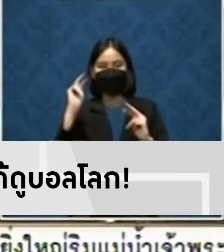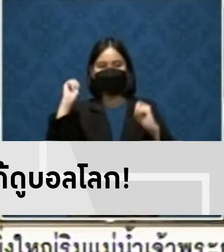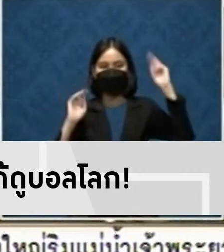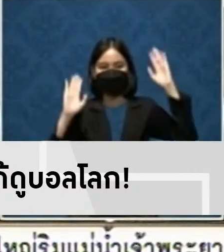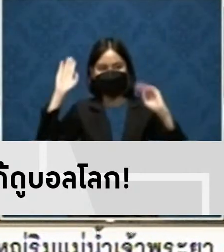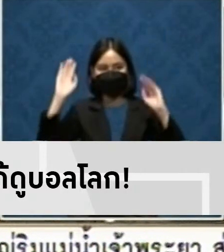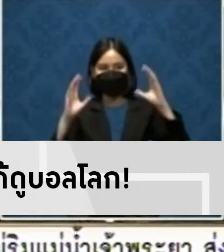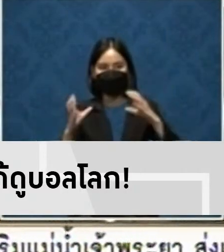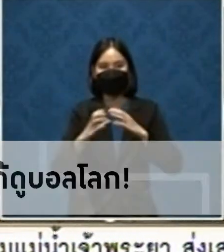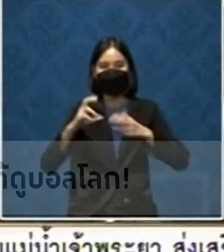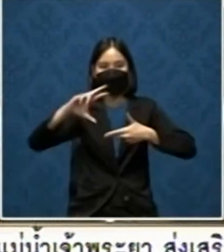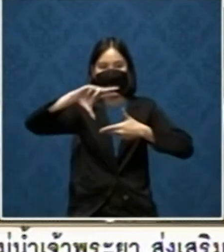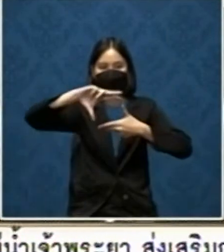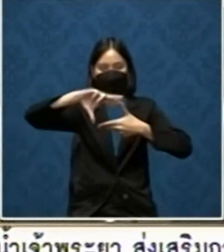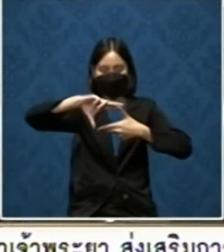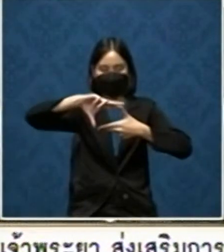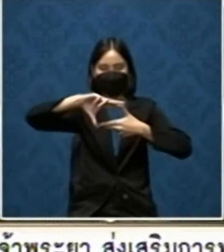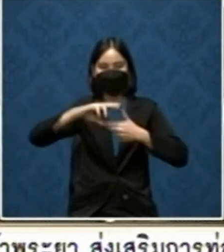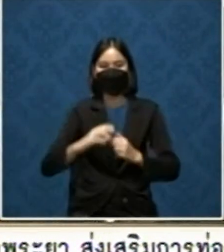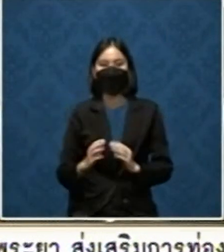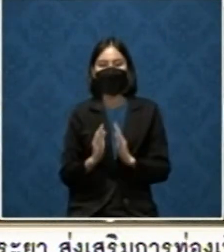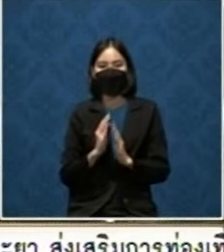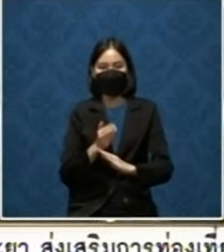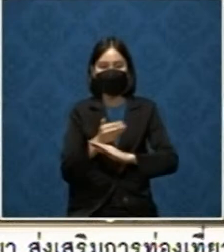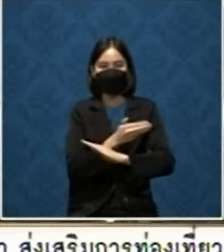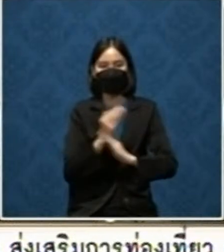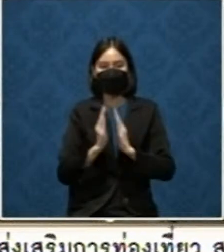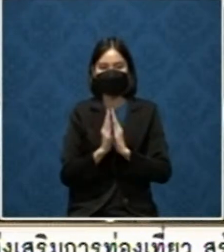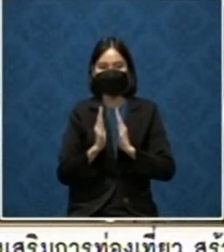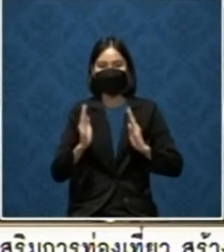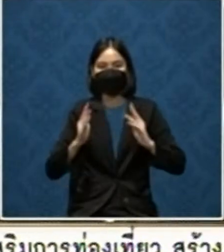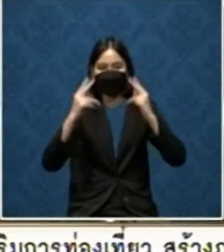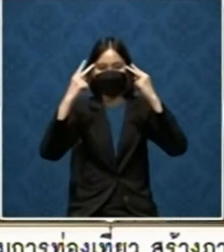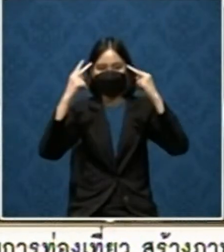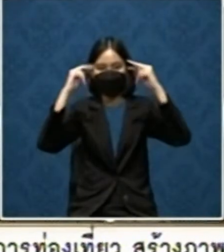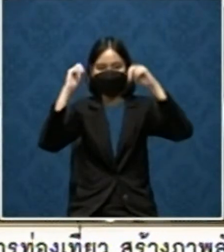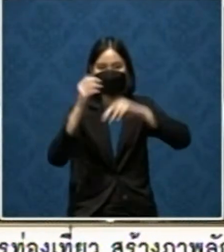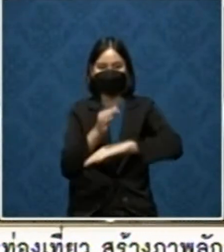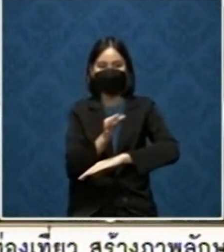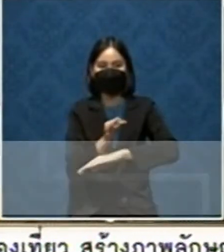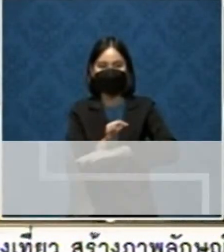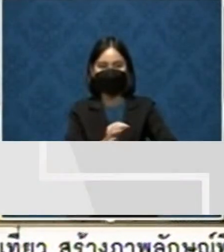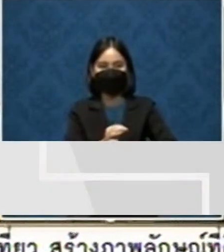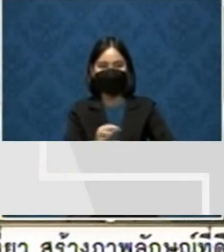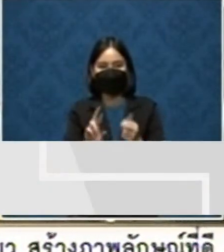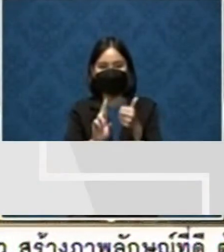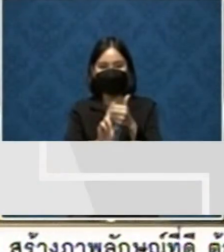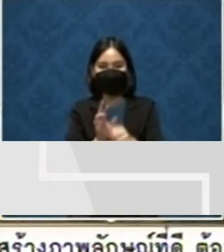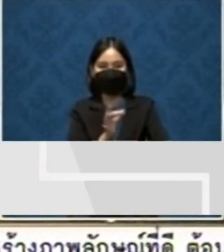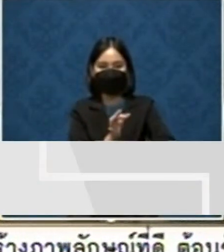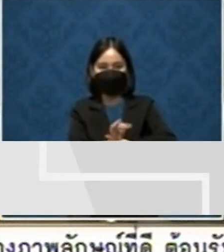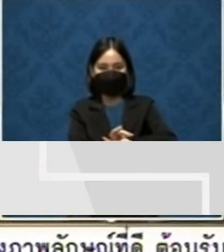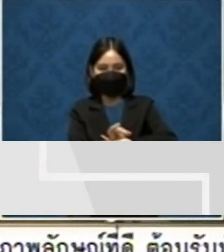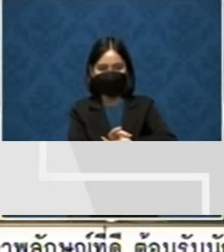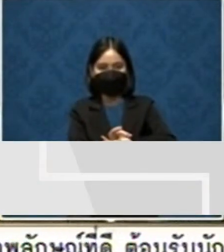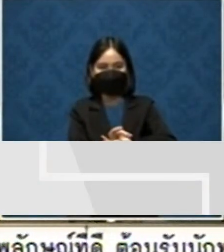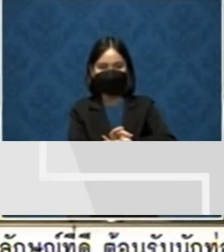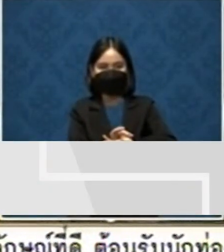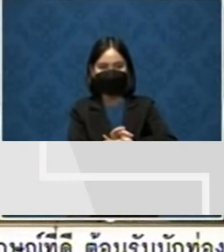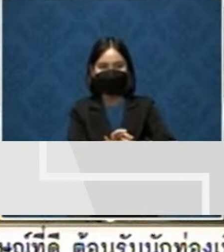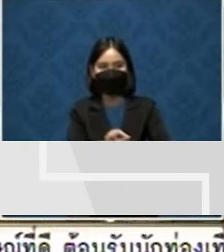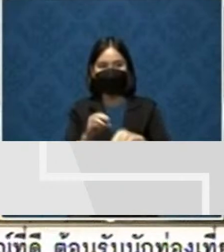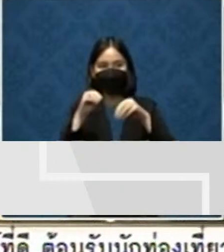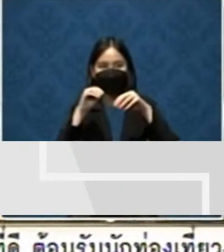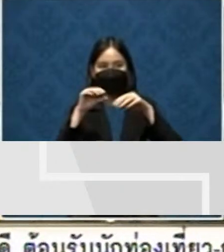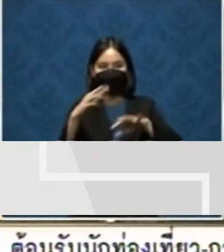ก่อนอื่นต้องขอบคุณท่านพลเอกประวิตรวงษ์สุวรรณนะครับที่ได้จัดให้มีการถ่ายทอดฟุตบอลโลกอย่าไปเข้าใจผิดว่